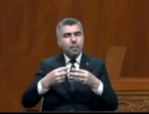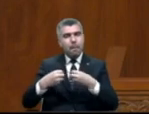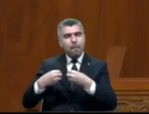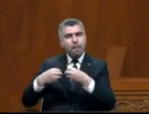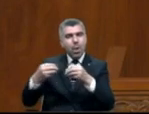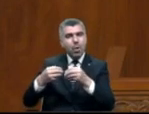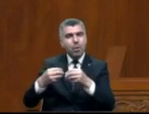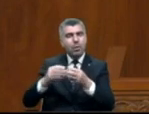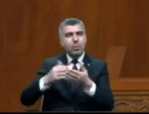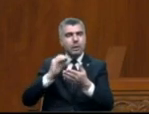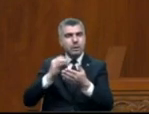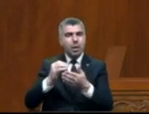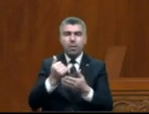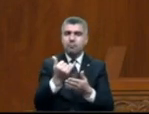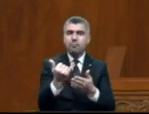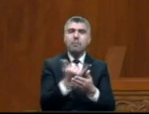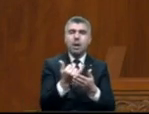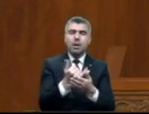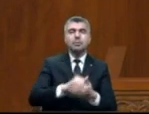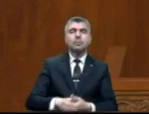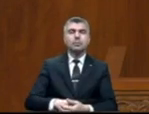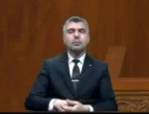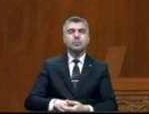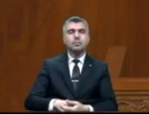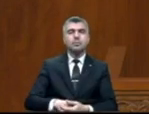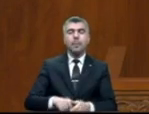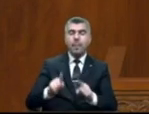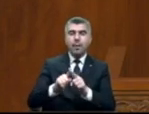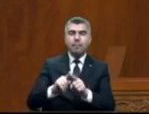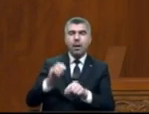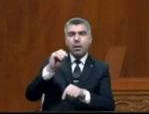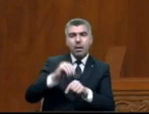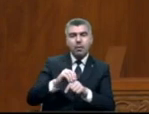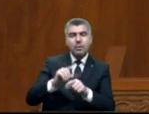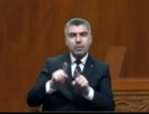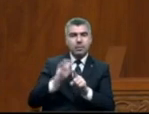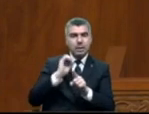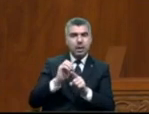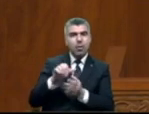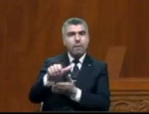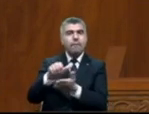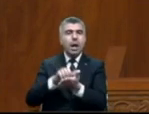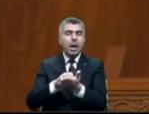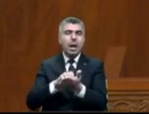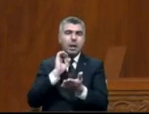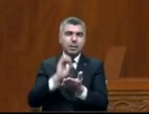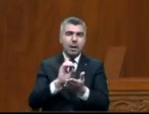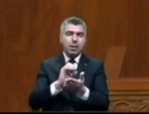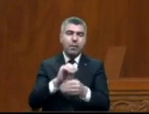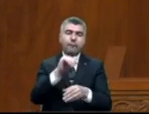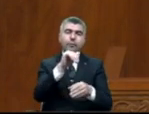التجارية واليقظة الاستراتيجية. فيما يخص آليات التحفيز للاستثمار العمومي في القطاع،